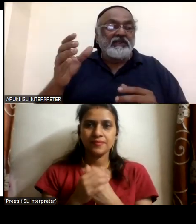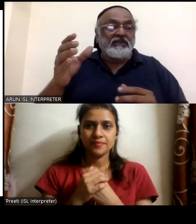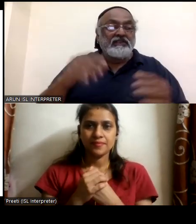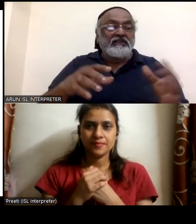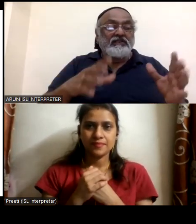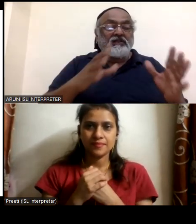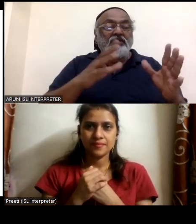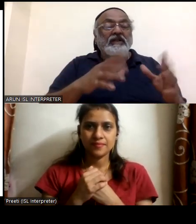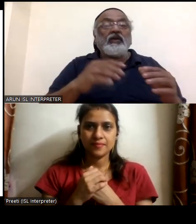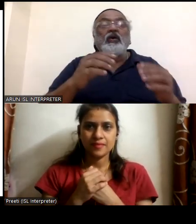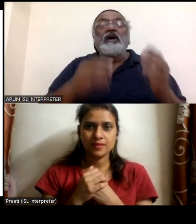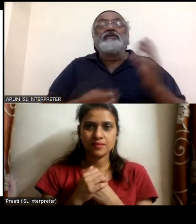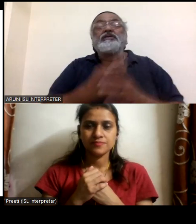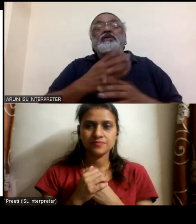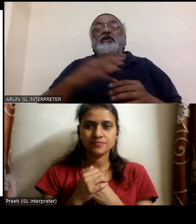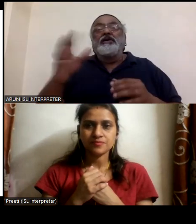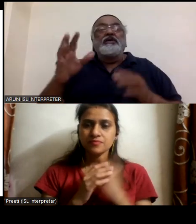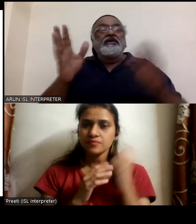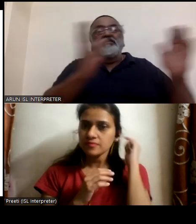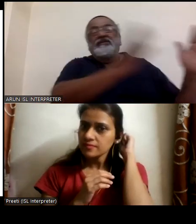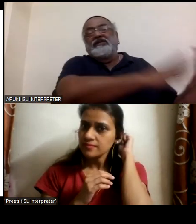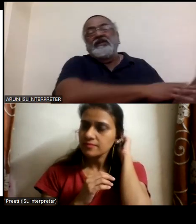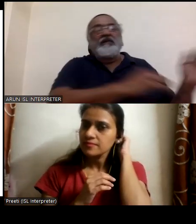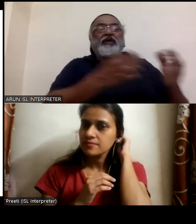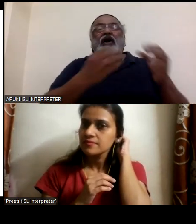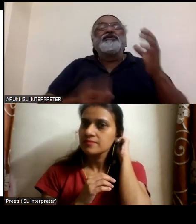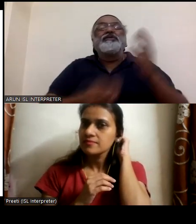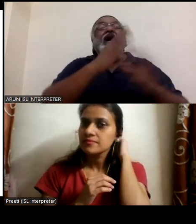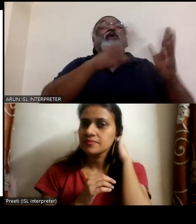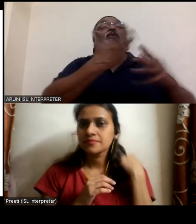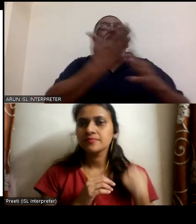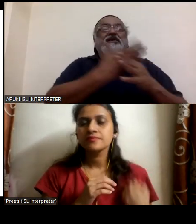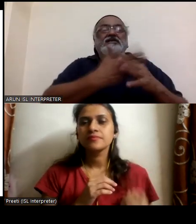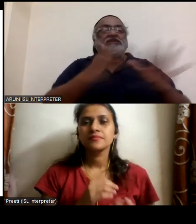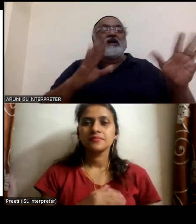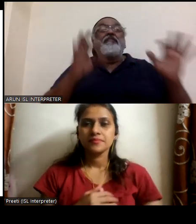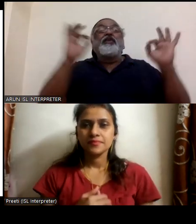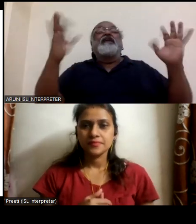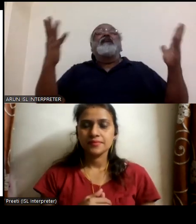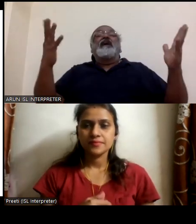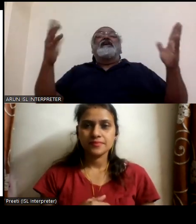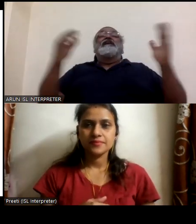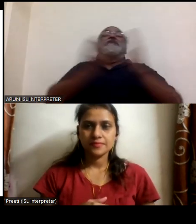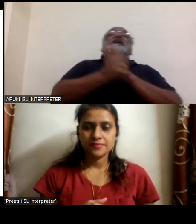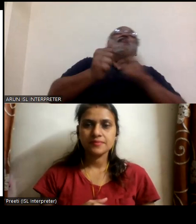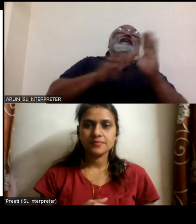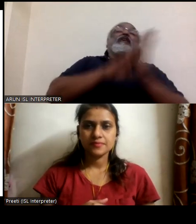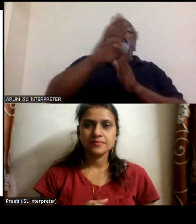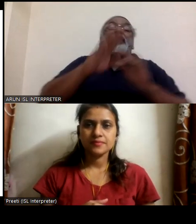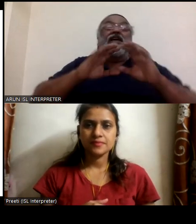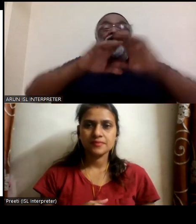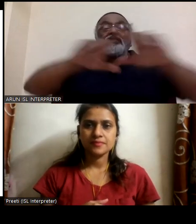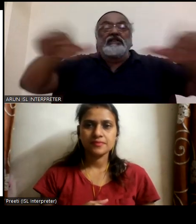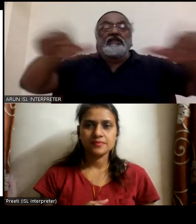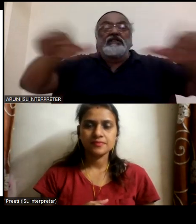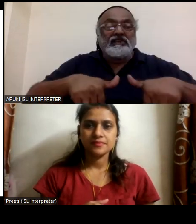ऑर्गेनाइजेशन अब क्या है, किस तरह से काम करती है, उसके डिटेल में हम नहीं जानेंगे. प्राइमरी इन दोनों का रिस्पॉन्सिबिलिटी ये होता है कि ये